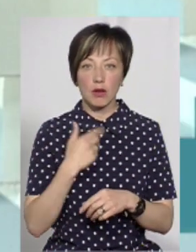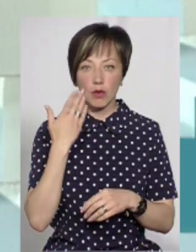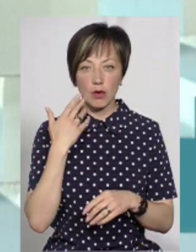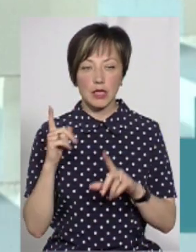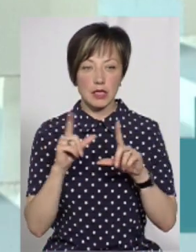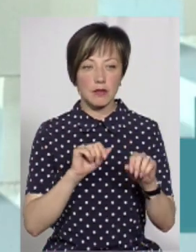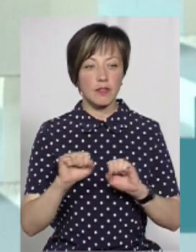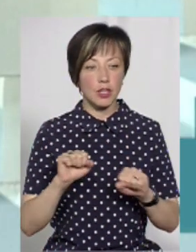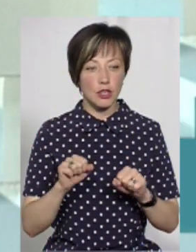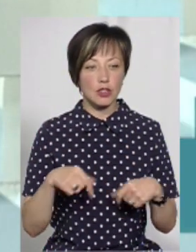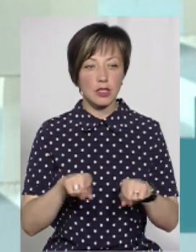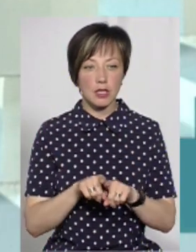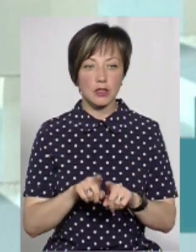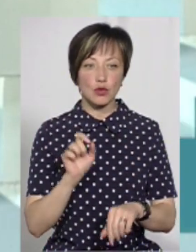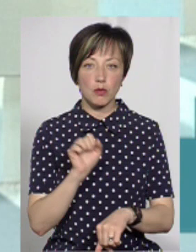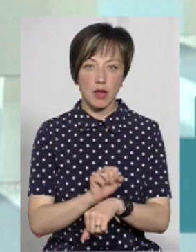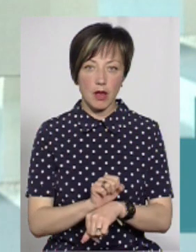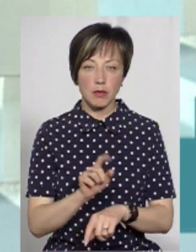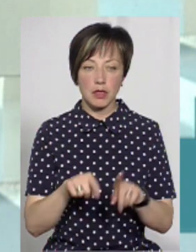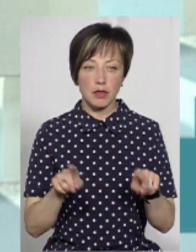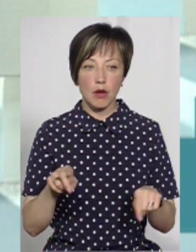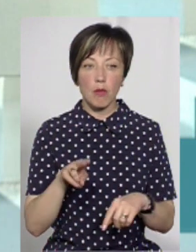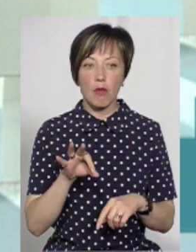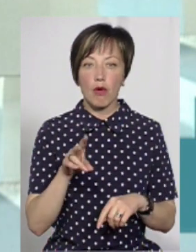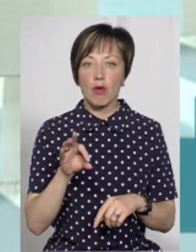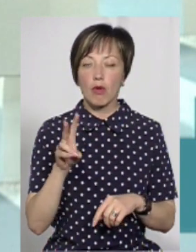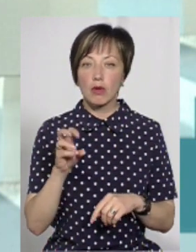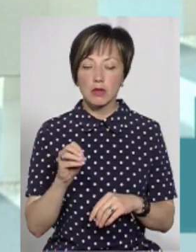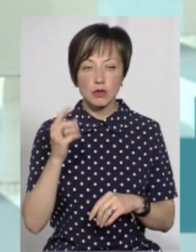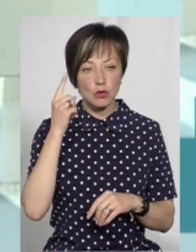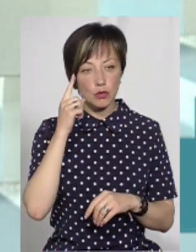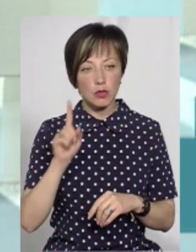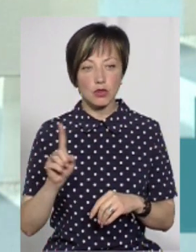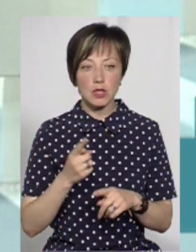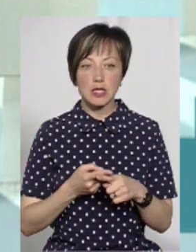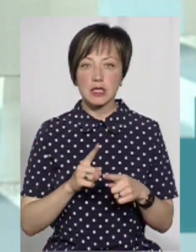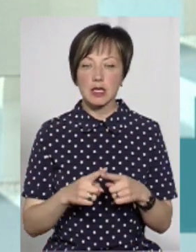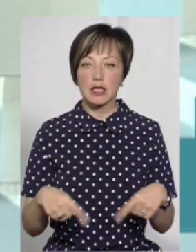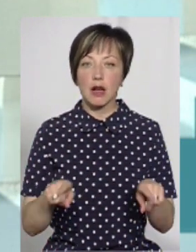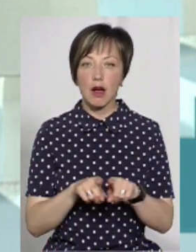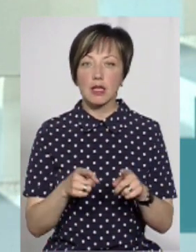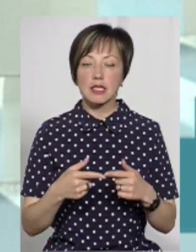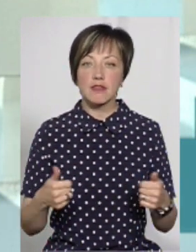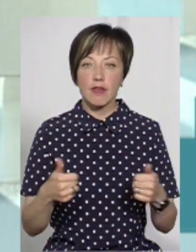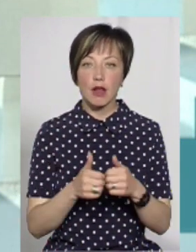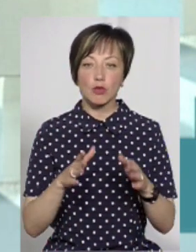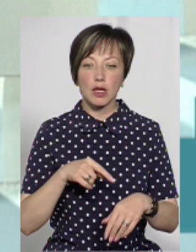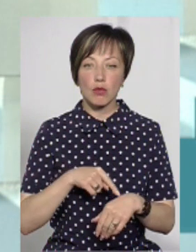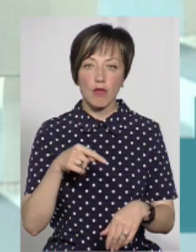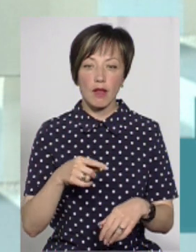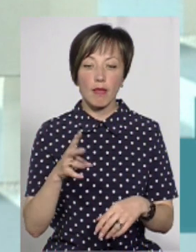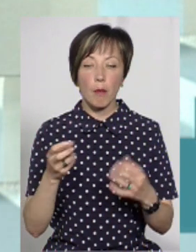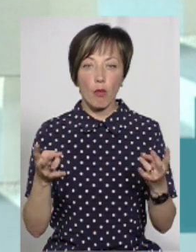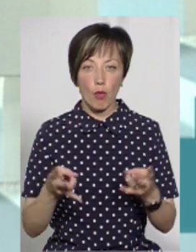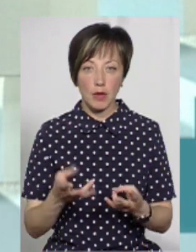їздимо відрядження, ми теж там іноді зупиняємося Полоном. Тобто я думаю, що це така сфера, яка буде реагувати на